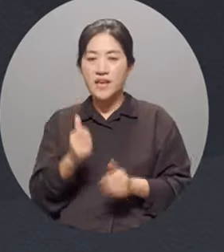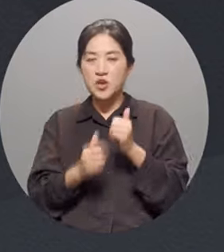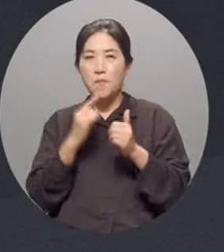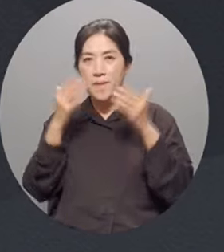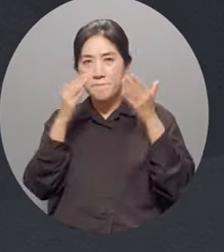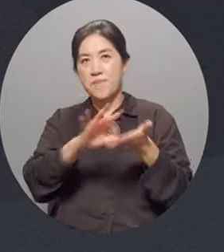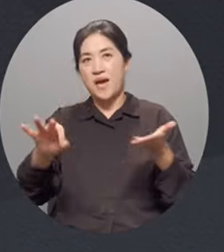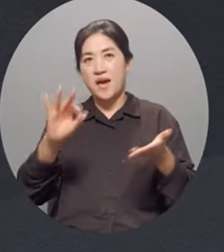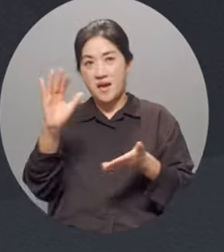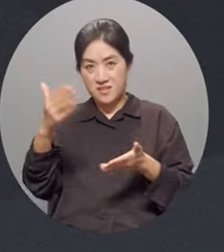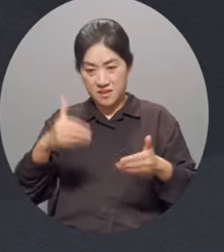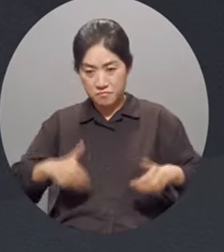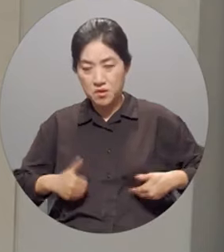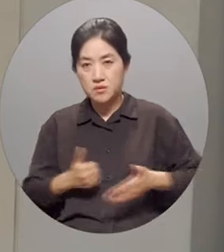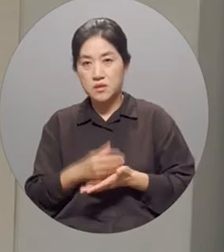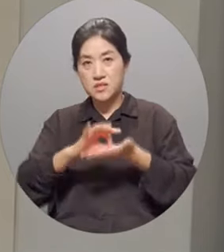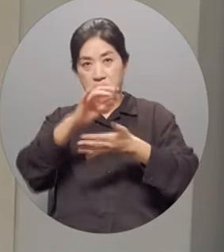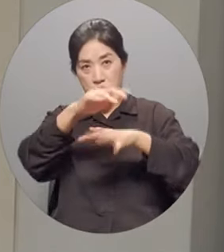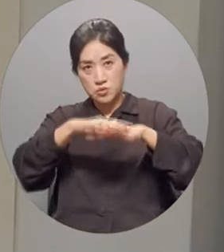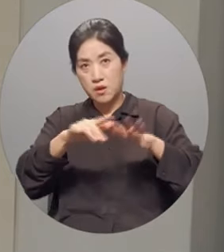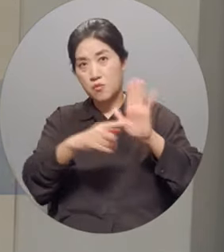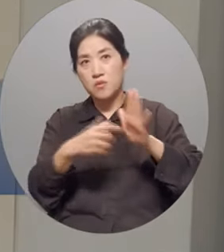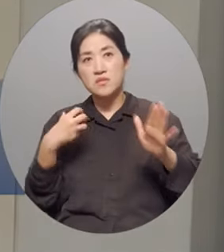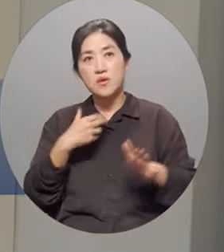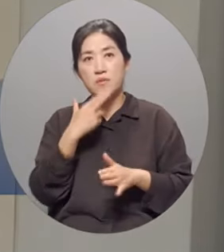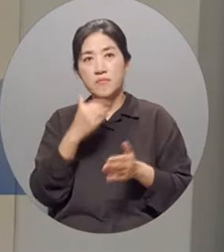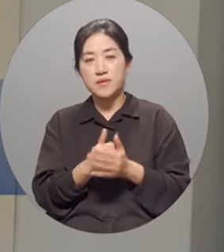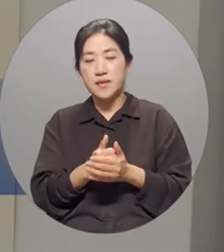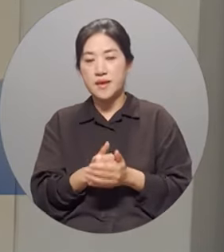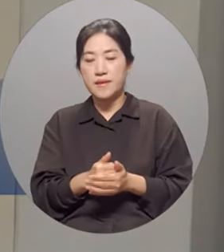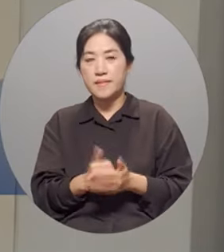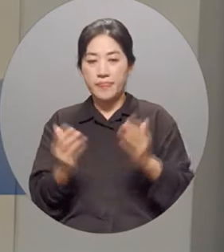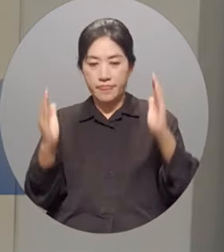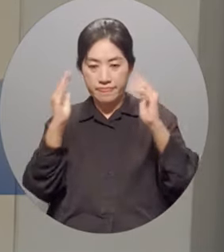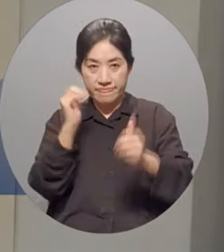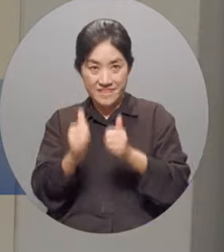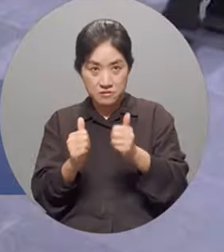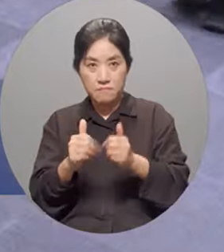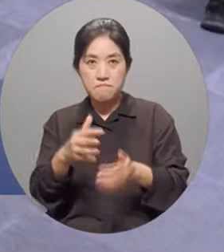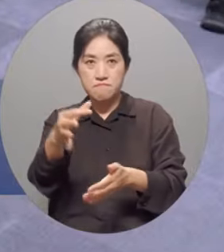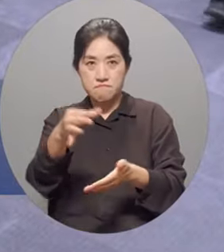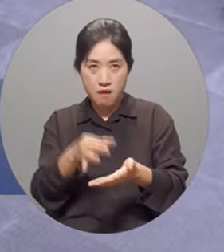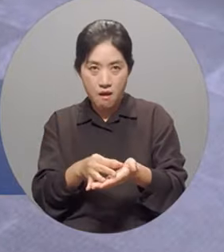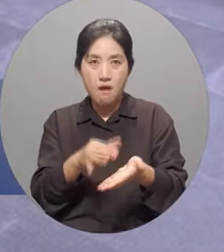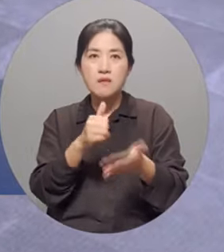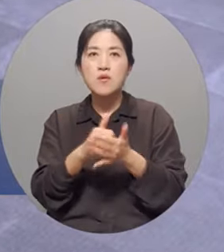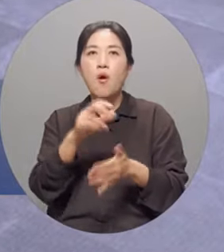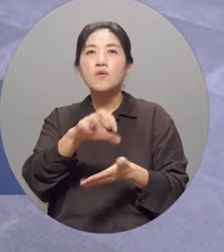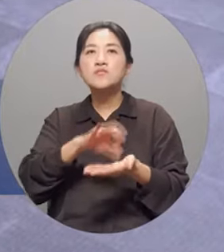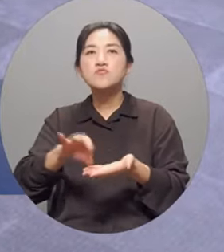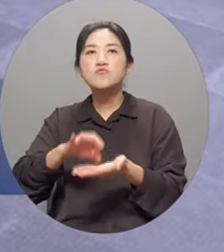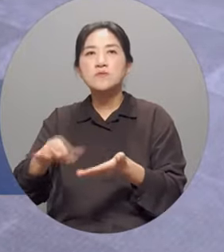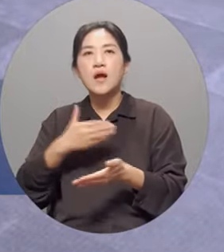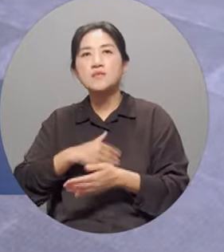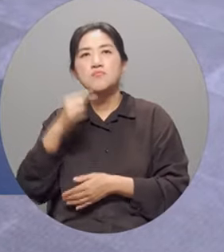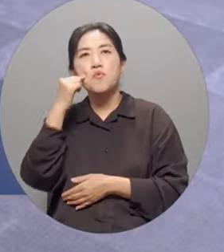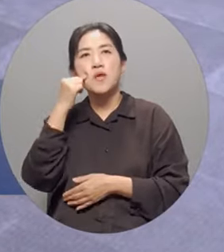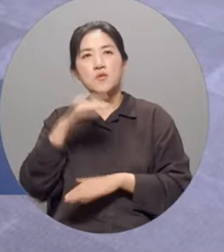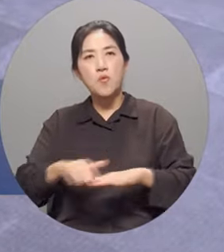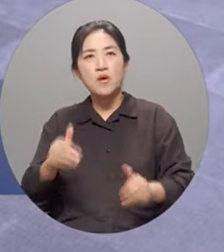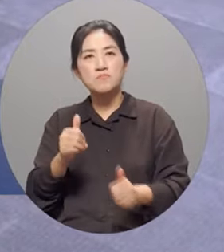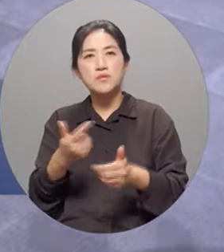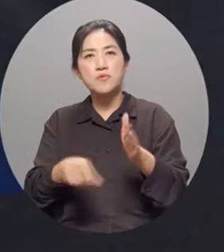내역을 공개할 의무는 없습니다 입학 전형료를 대학들이 어디에 어떻게 쓰는지 구체적으로 알 수 없는 공정한